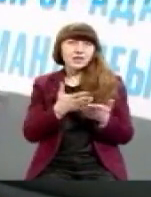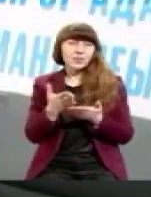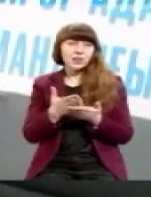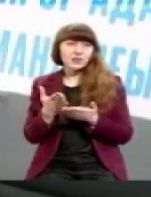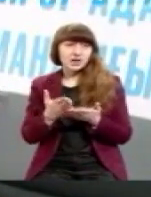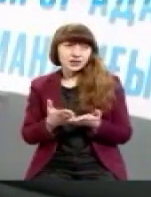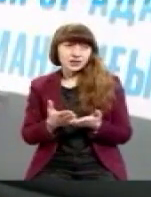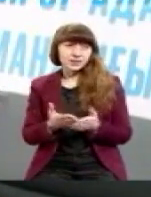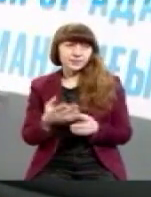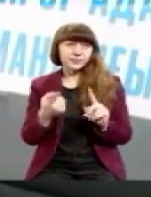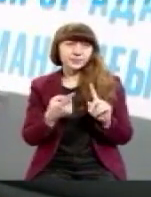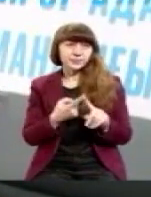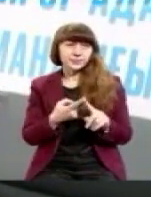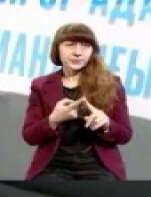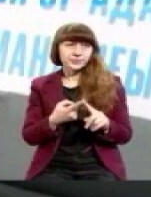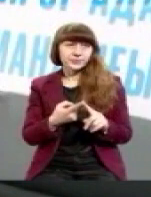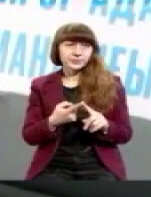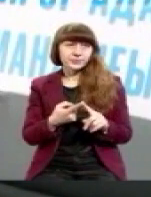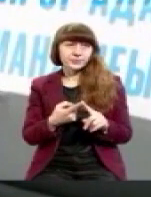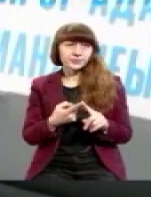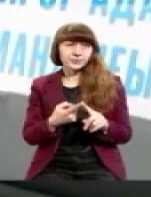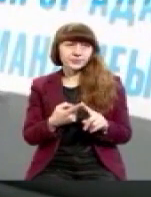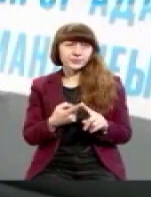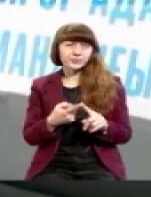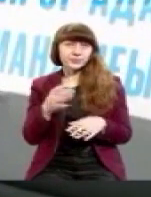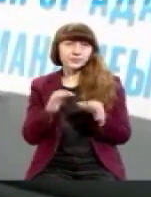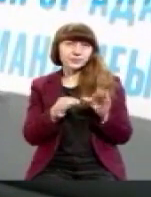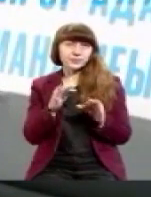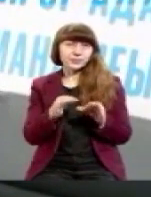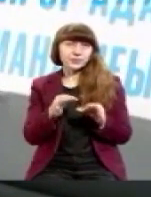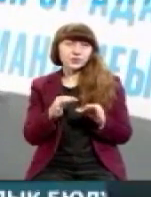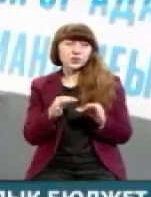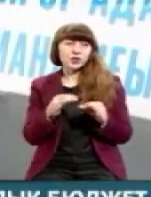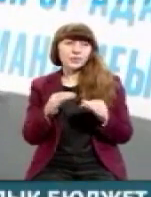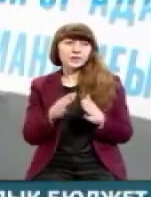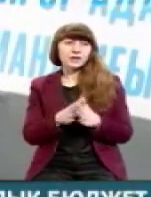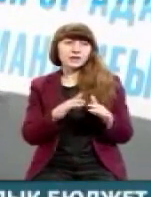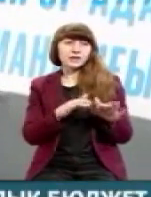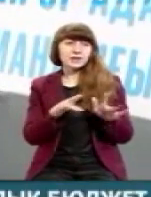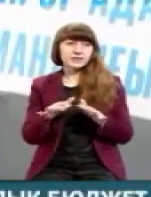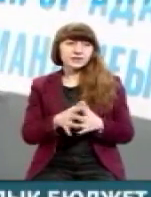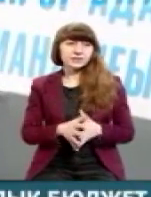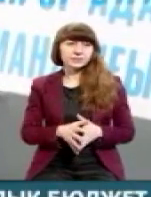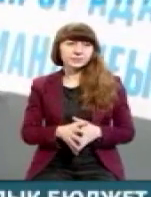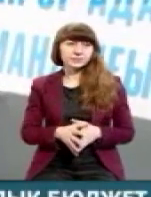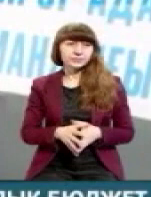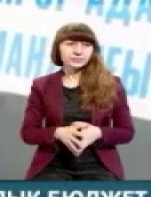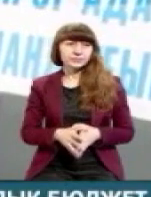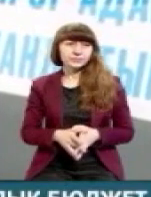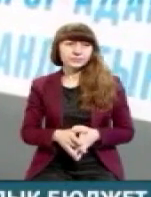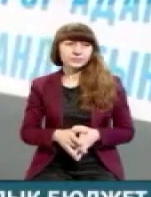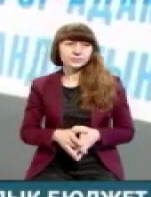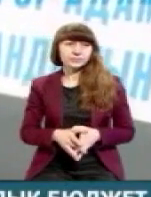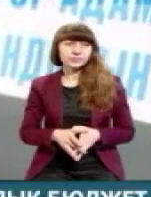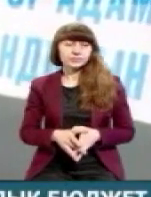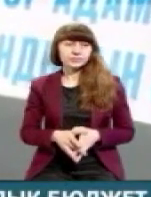заң төрелігінің барлық өмірлік жалпы салада үстемдік алуы. Ол